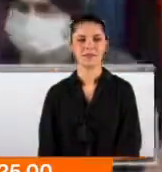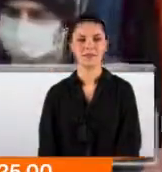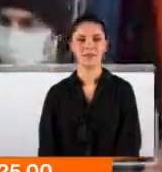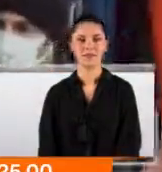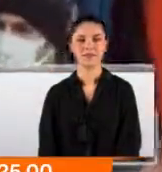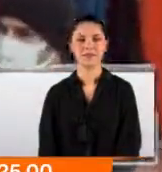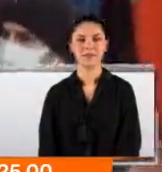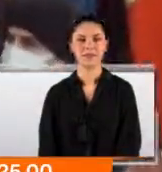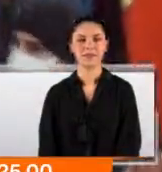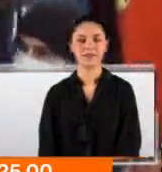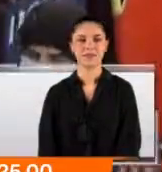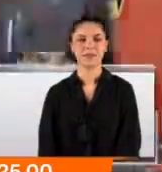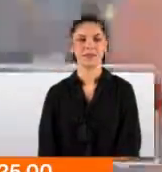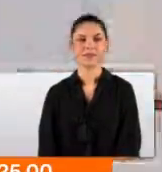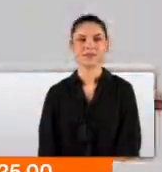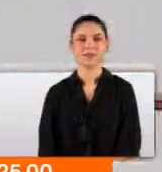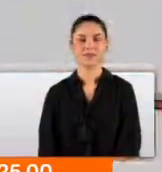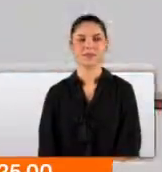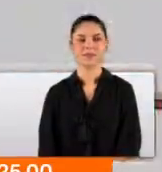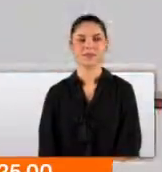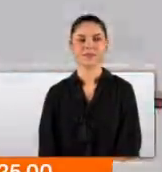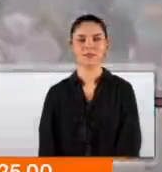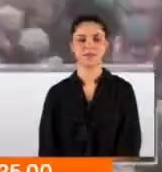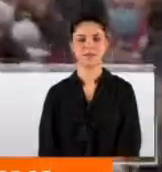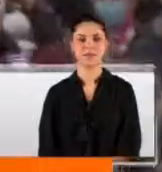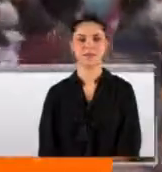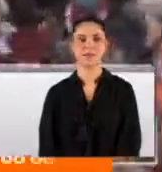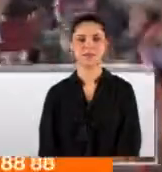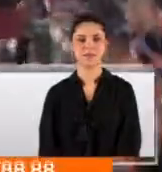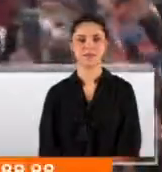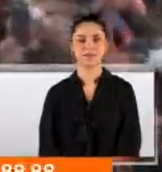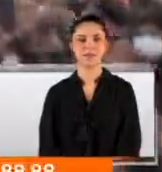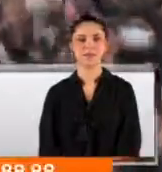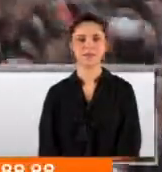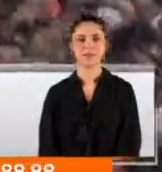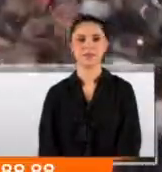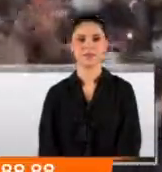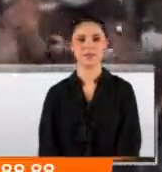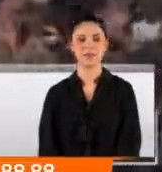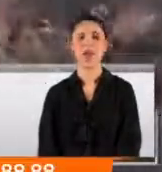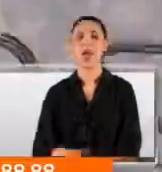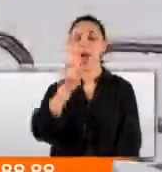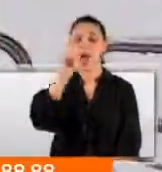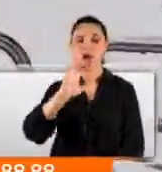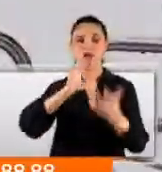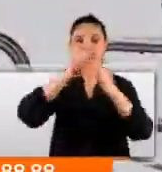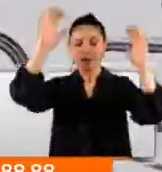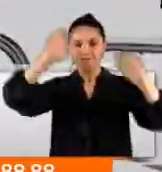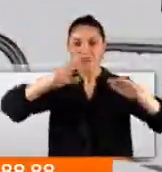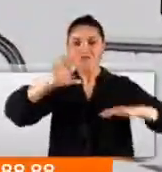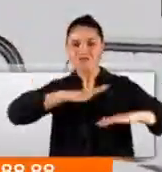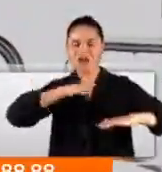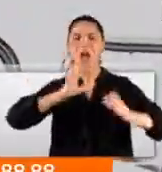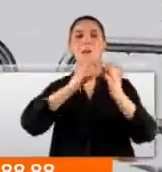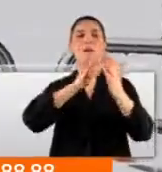İnan, inan, inandığın yolda yürü. Önce kar altında seslendi